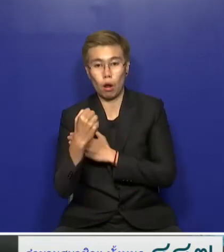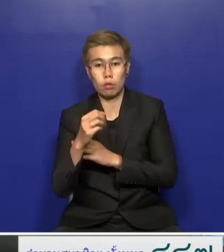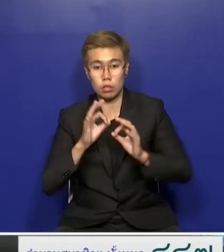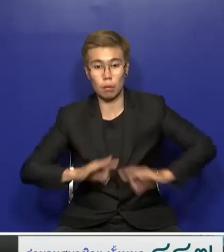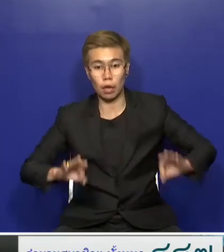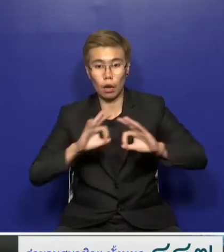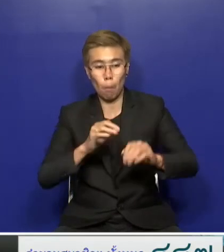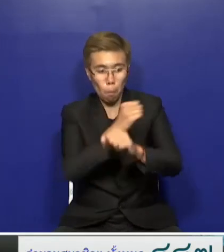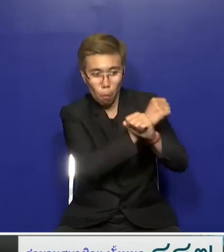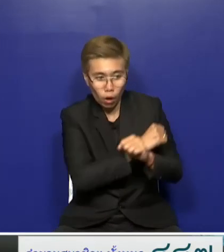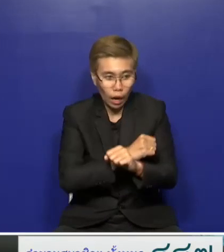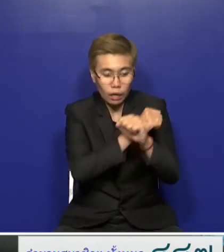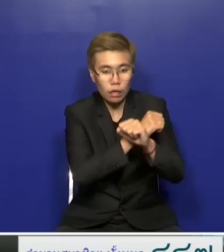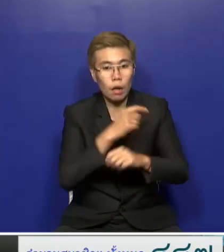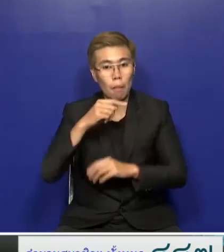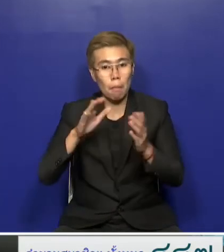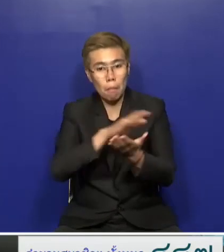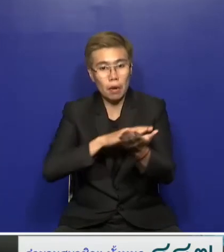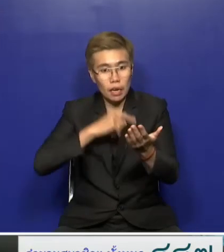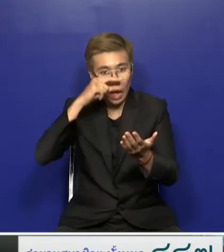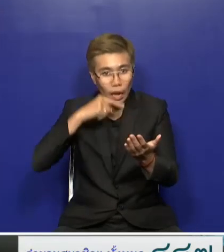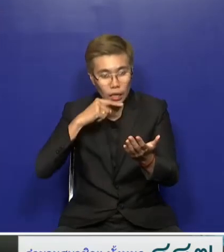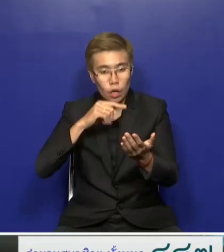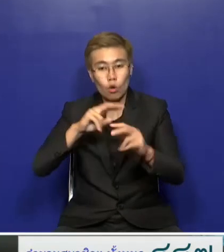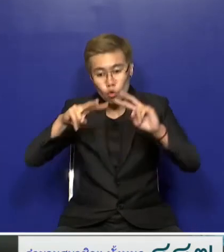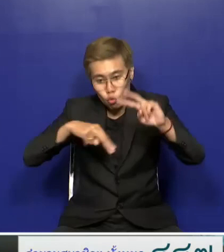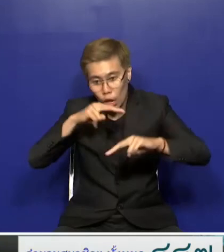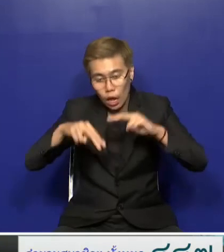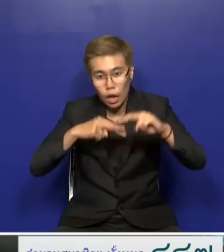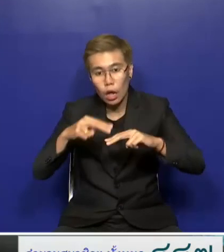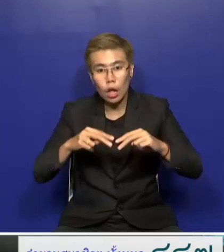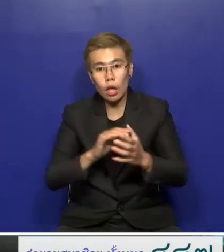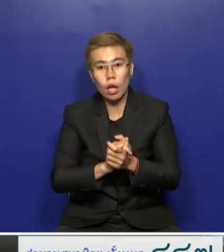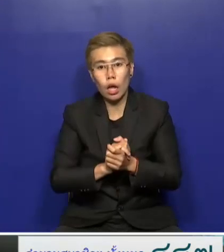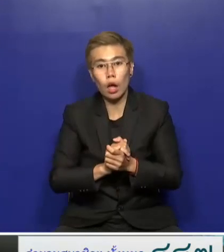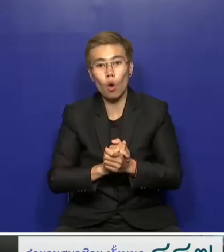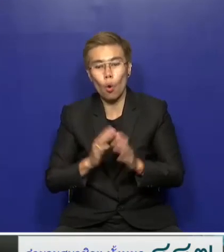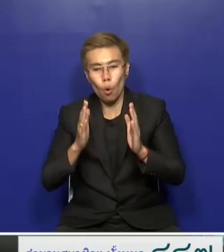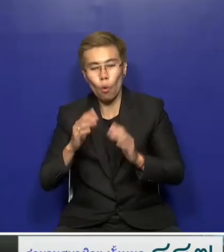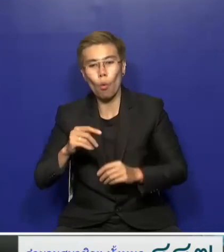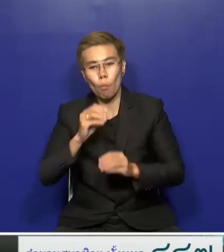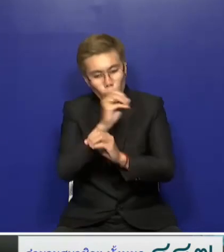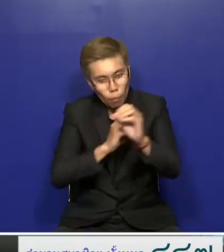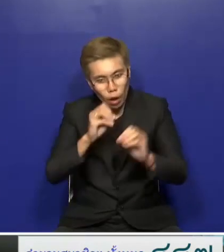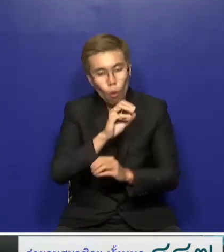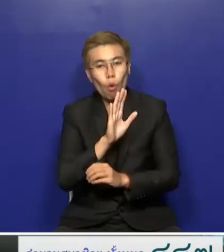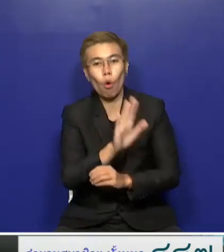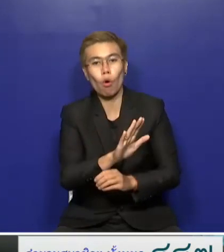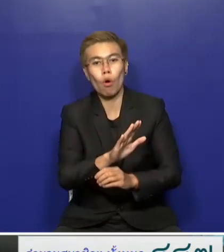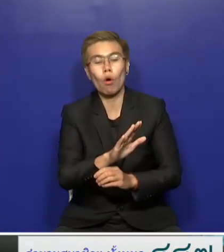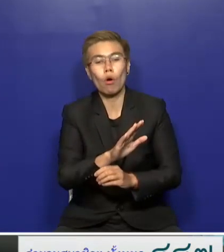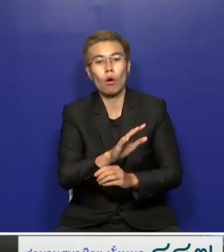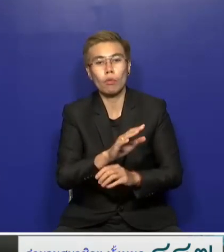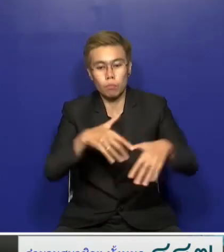แดนของประเทศไทยตลอดจนเป็นกำลังสำคัญหลักในการดูแลสาธารณสุขดิบความปลอดภัยของพี่น้องจังหวัดต่างๆในประเทศไ